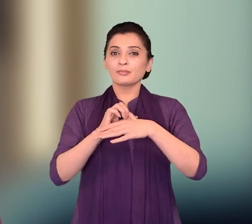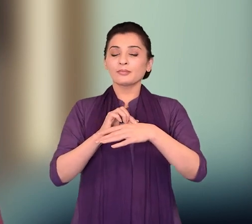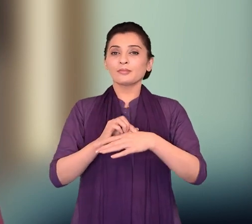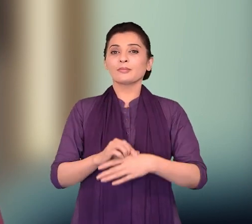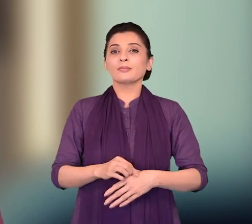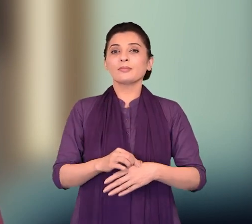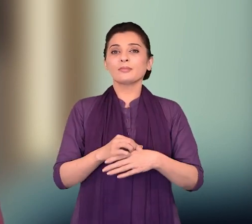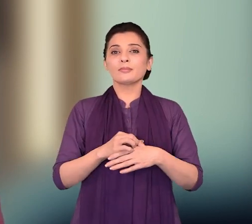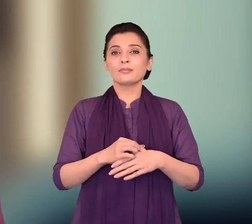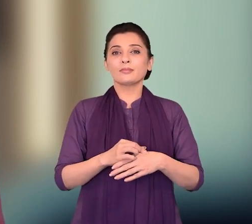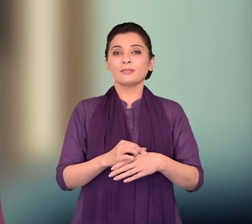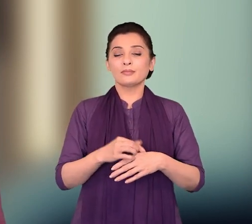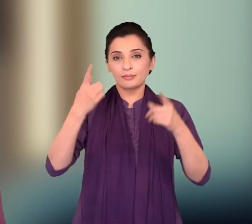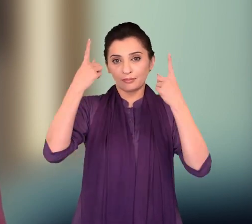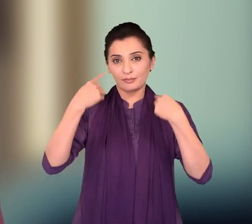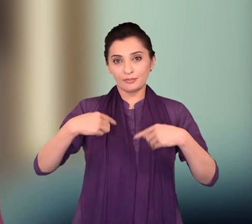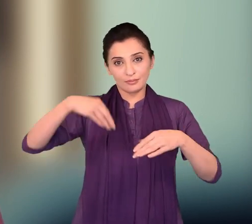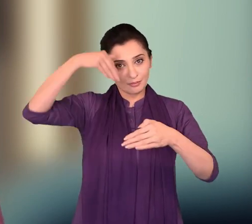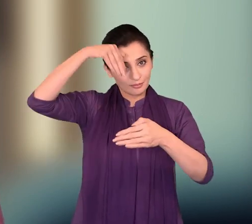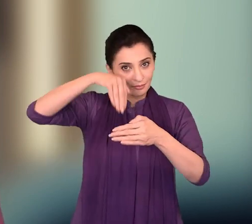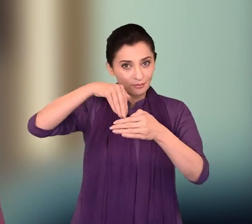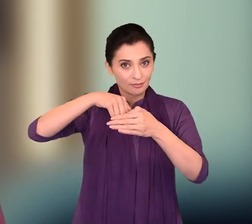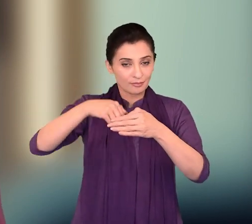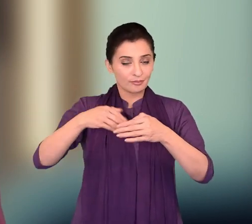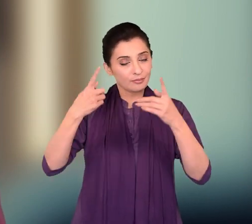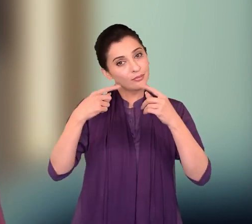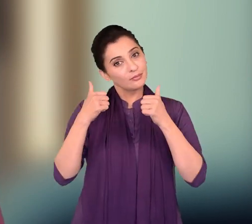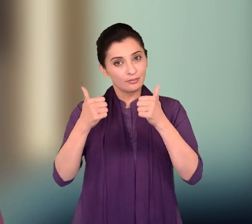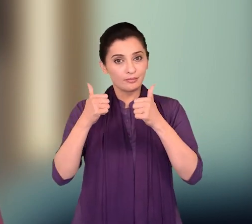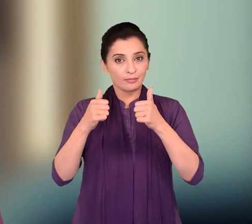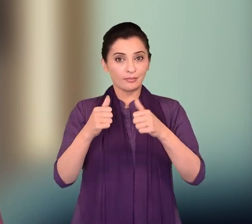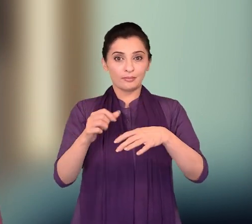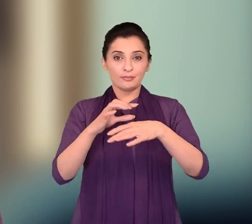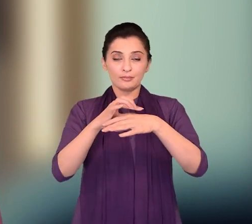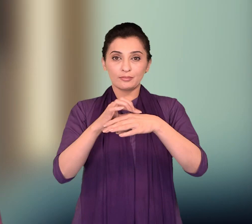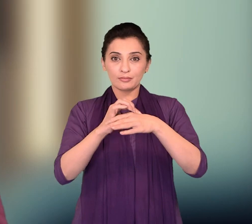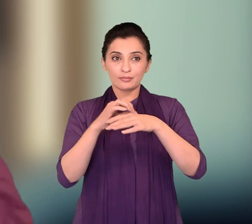اے کینوس آف یور انٹرنل ویل بینگ. اسکن ایک